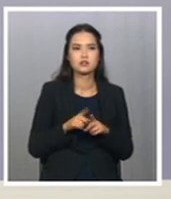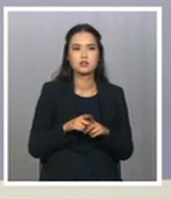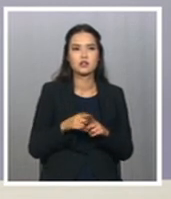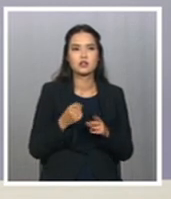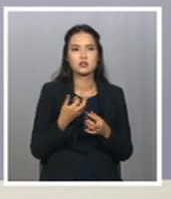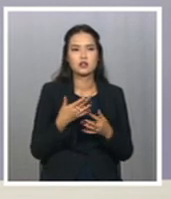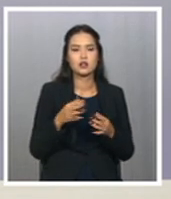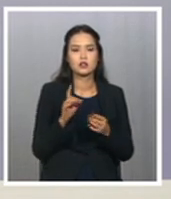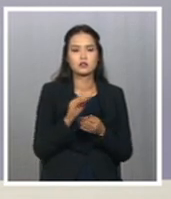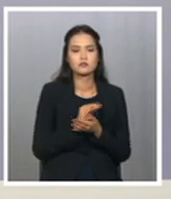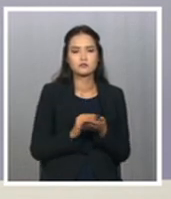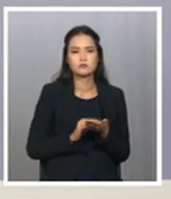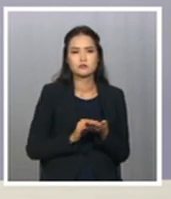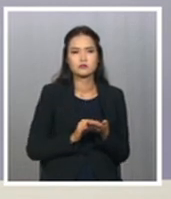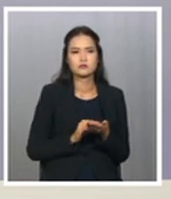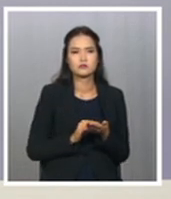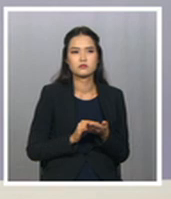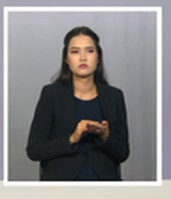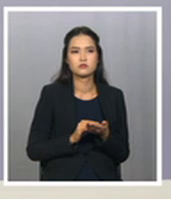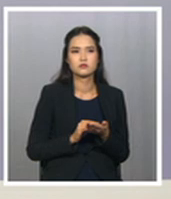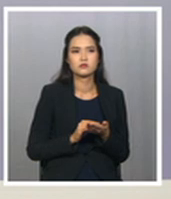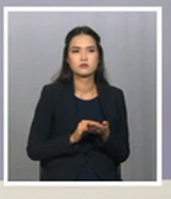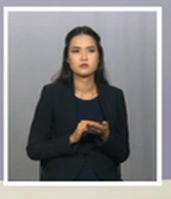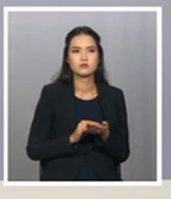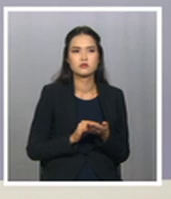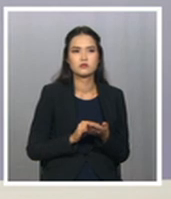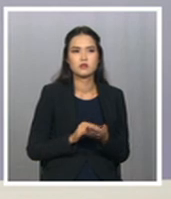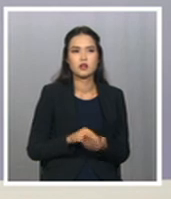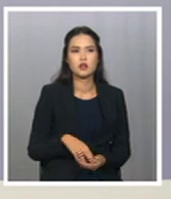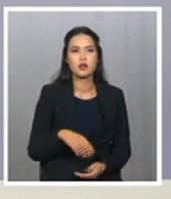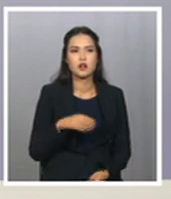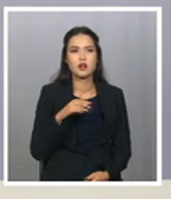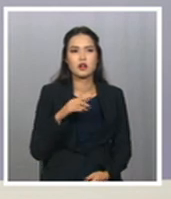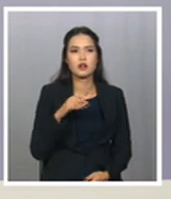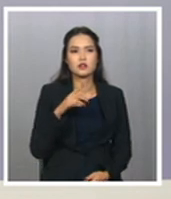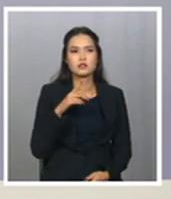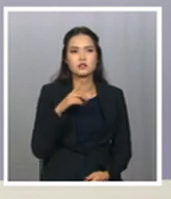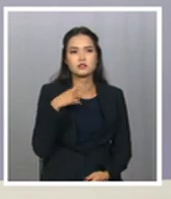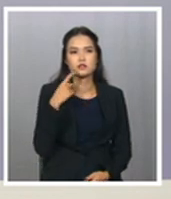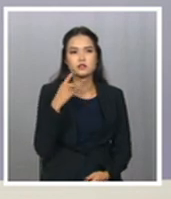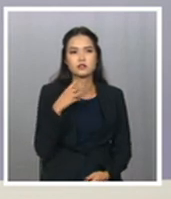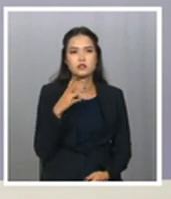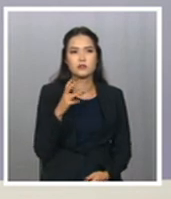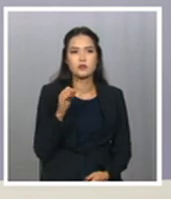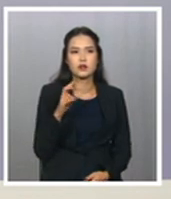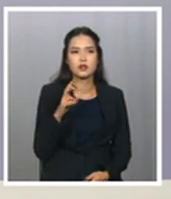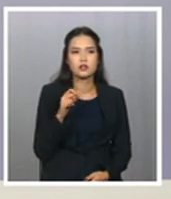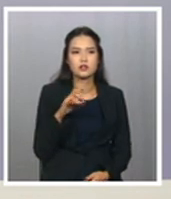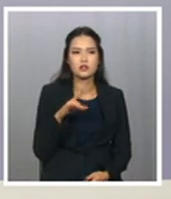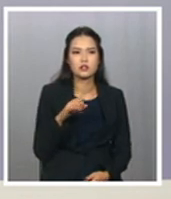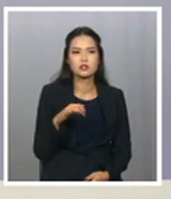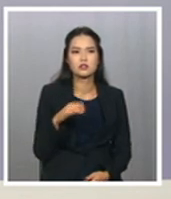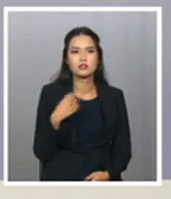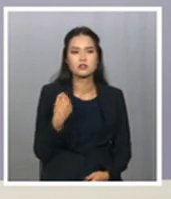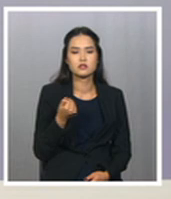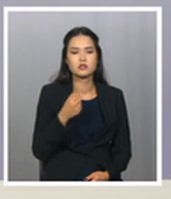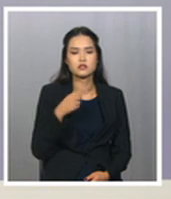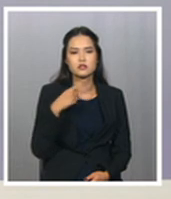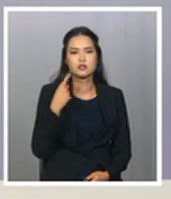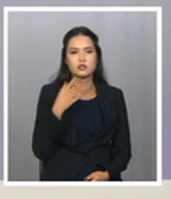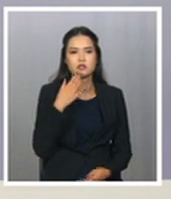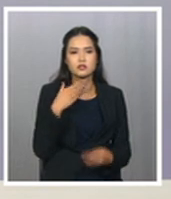қос теректі және де жастар жағы көп білмейтін, мәнісін тек үлкендер ғана жақсы